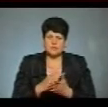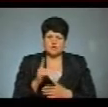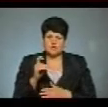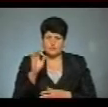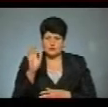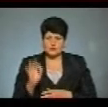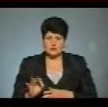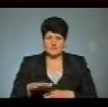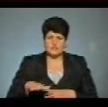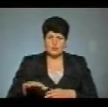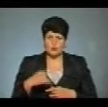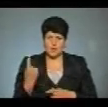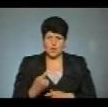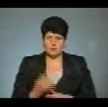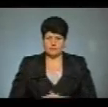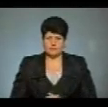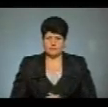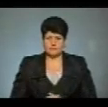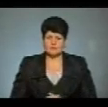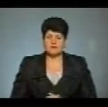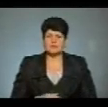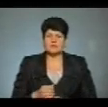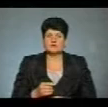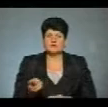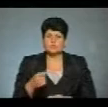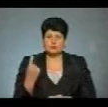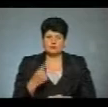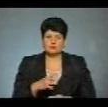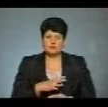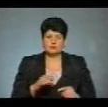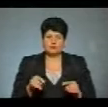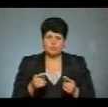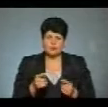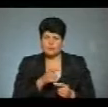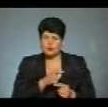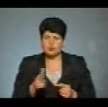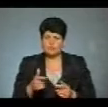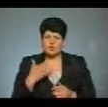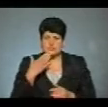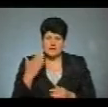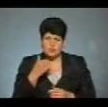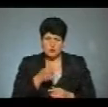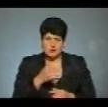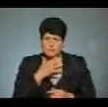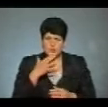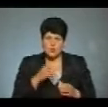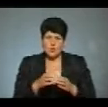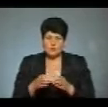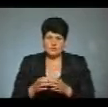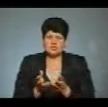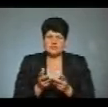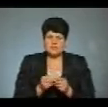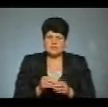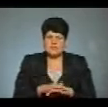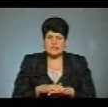100% території області. На жаль, в Тернопільській області було утворено протягом цих останніх років багато громад з чисельністю населення